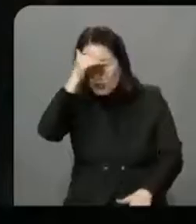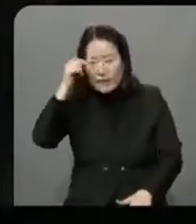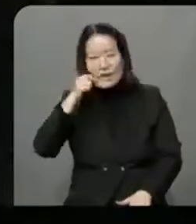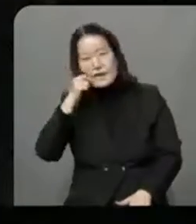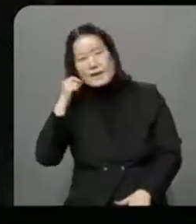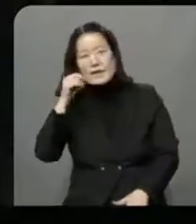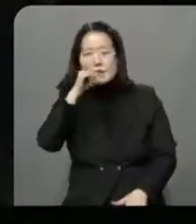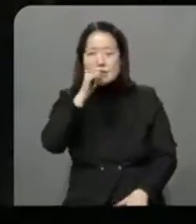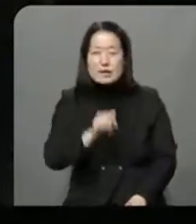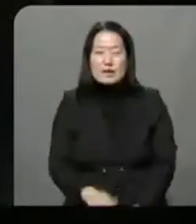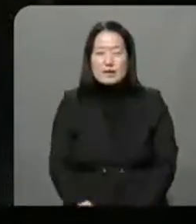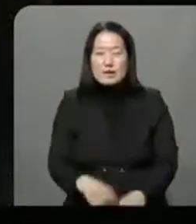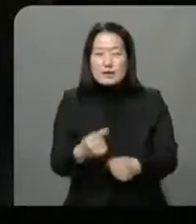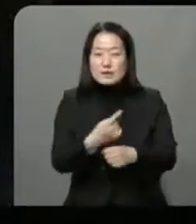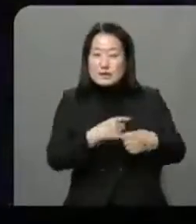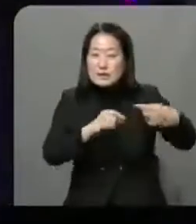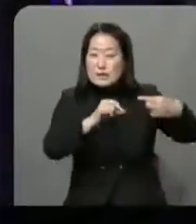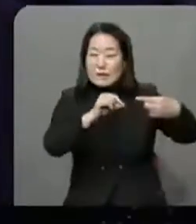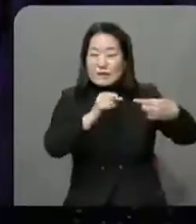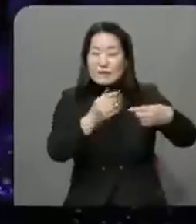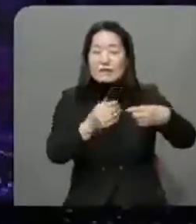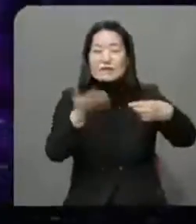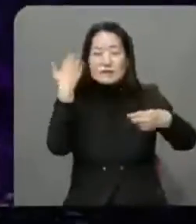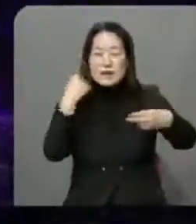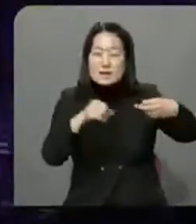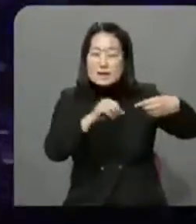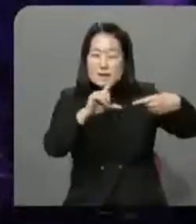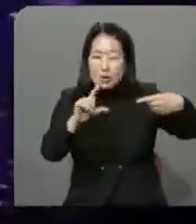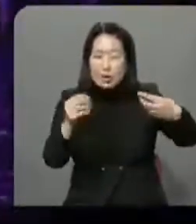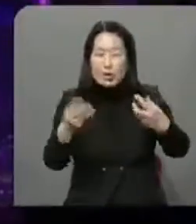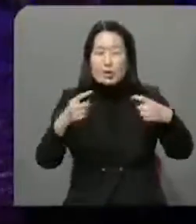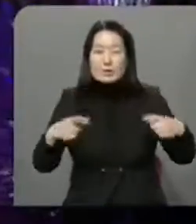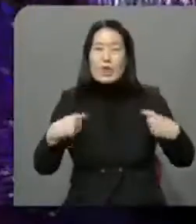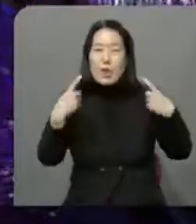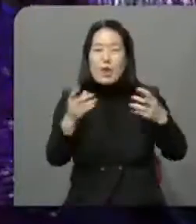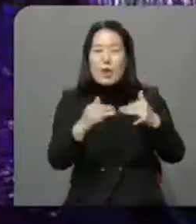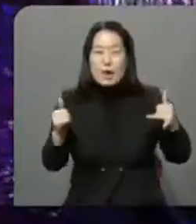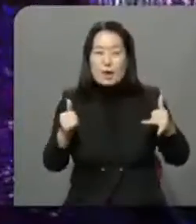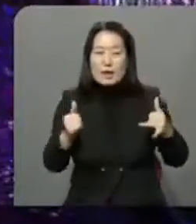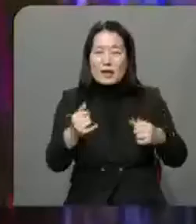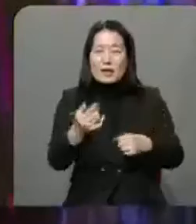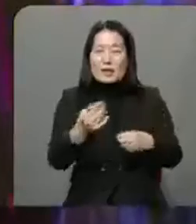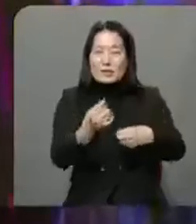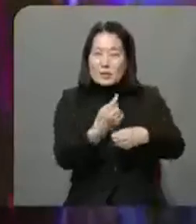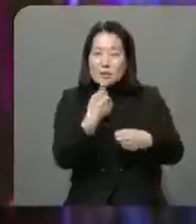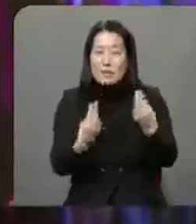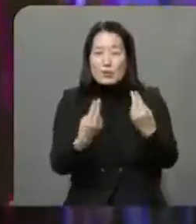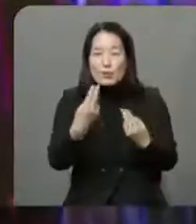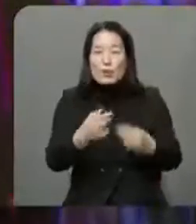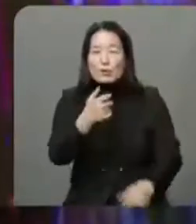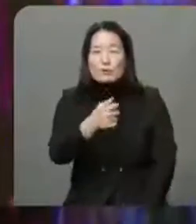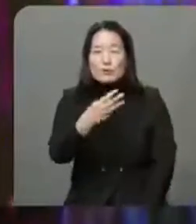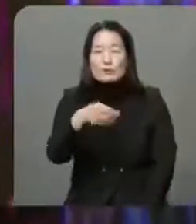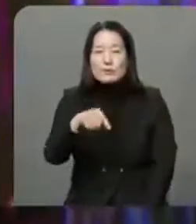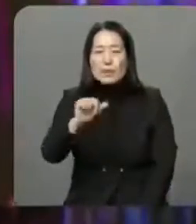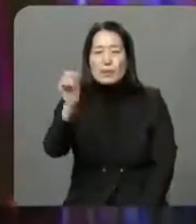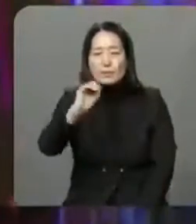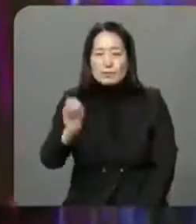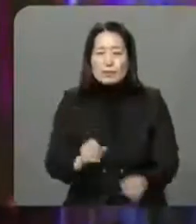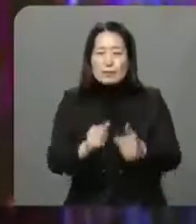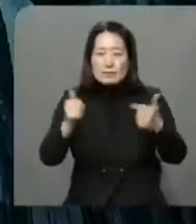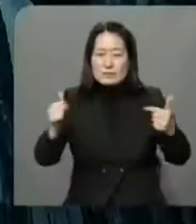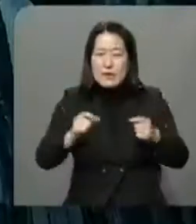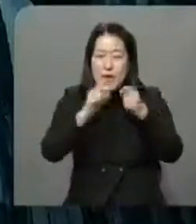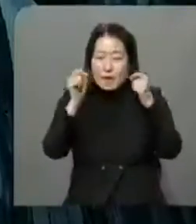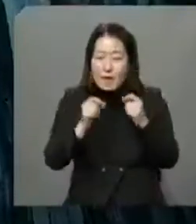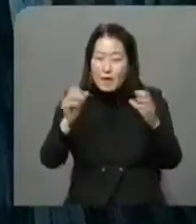있습니다. 지난 1월 강원도를 찾은 전체 관광객은 전년보다 64.5% 늘었습니다. 특히 사적